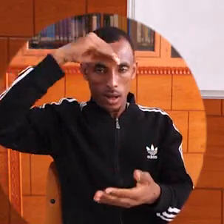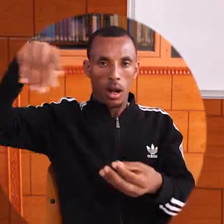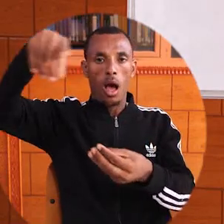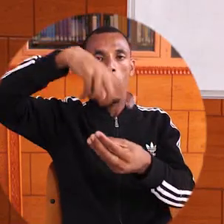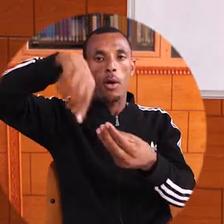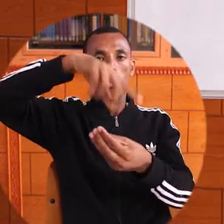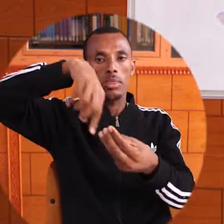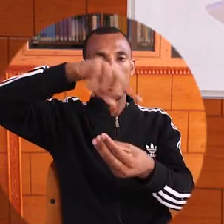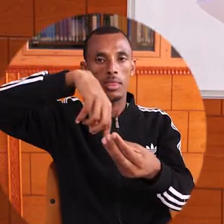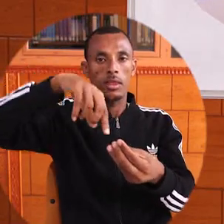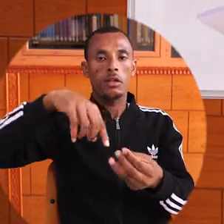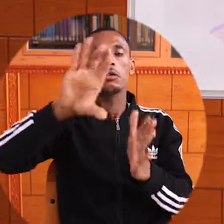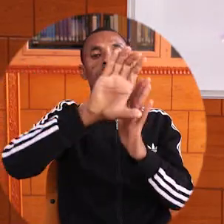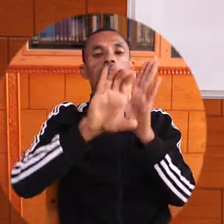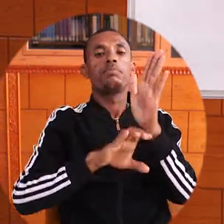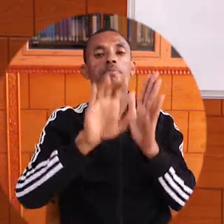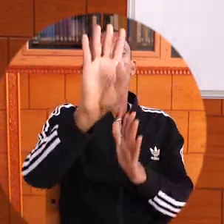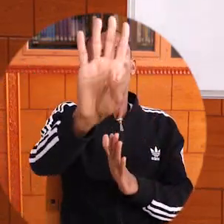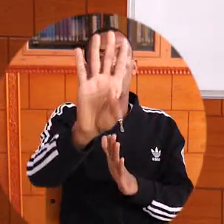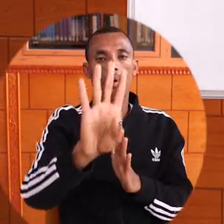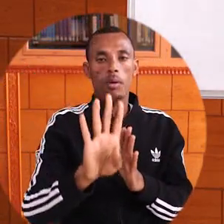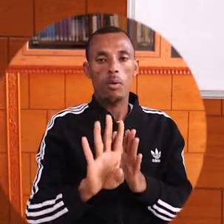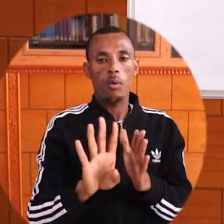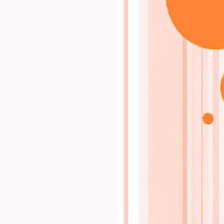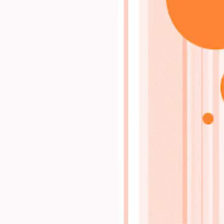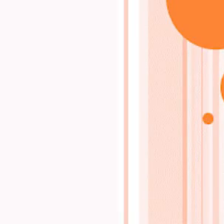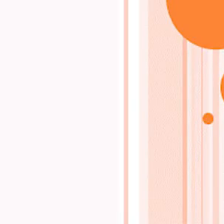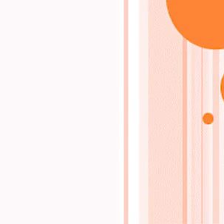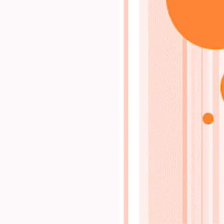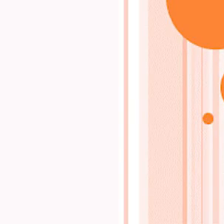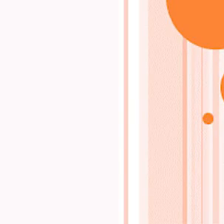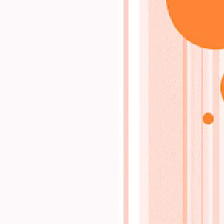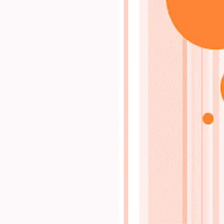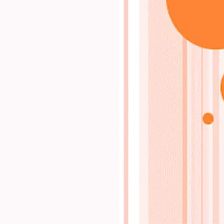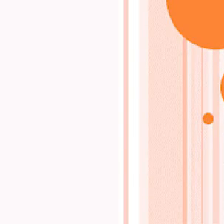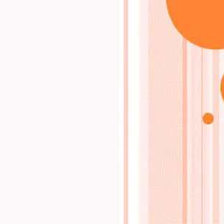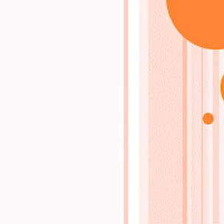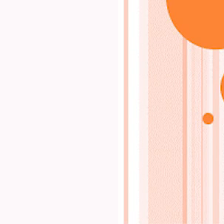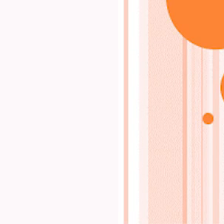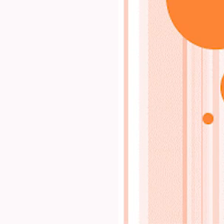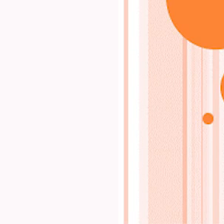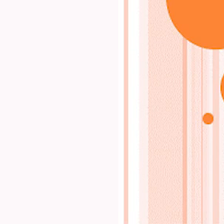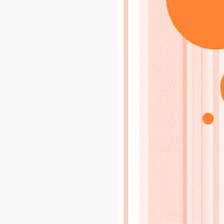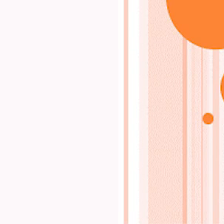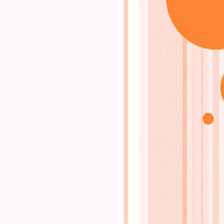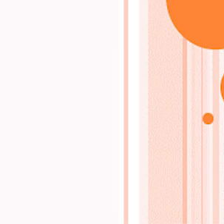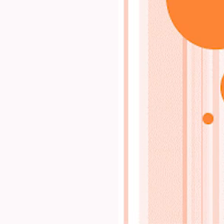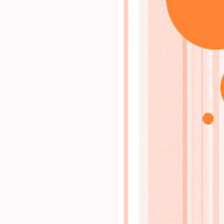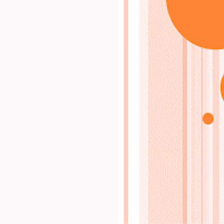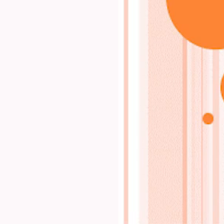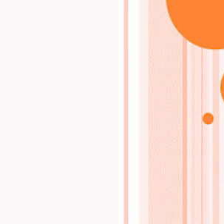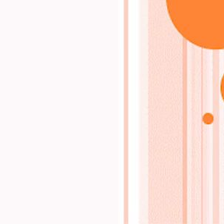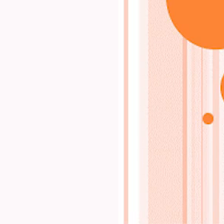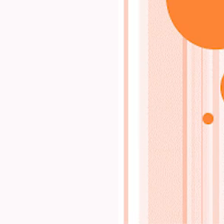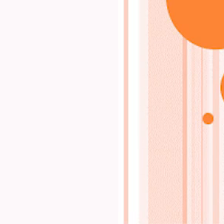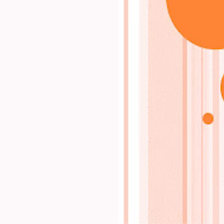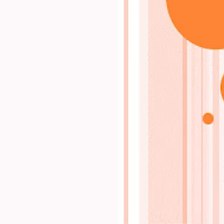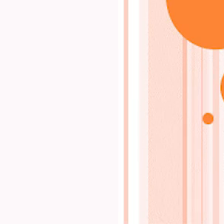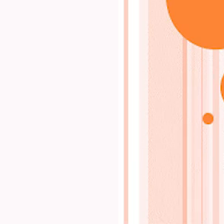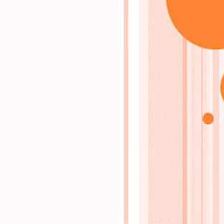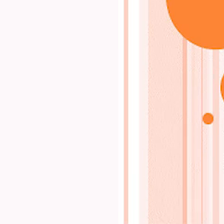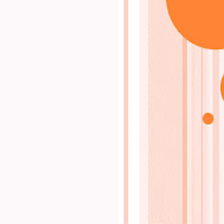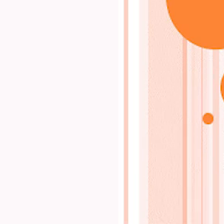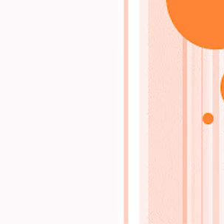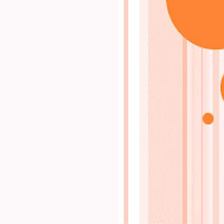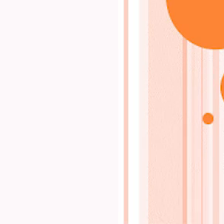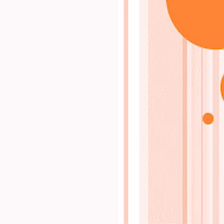አባውት ቻፕተር 4 ዋት ፎር ጂኦሜትሪክ ፊገር ኤንድ ሜዥርመንት አወር ሰብ ዩኒት ኢዝ